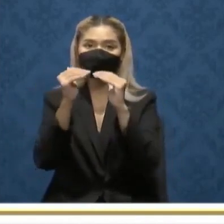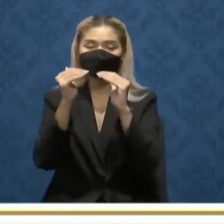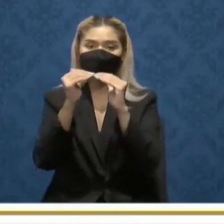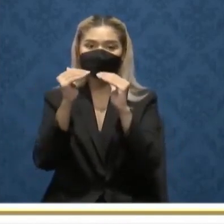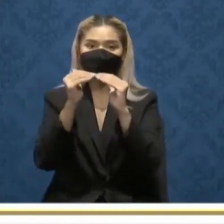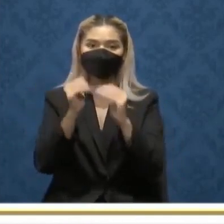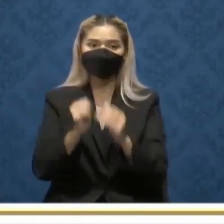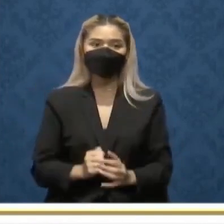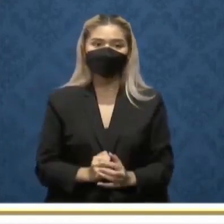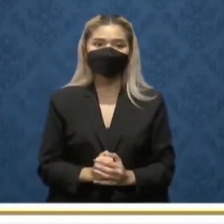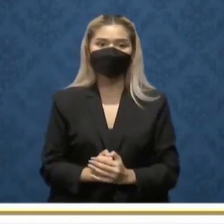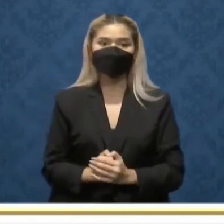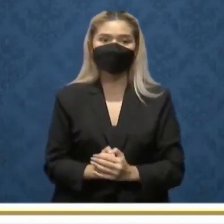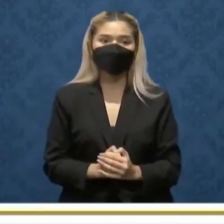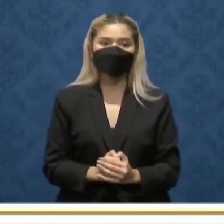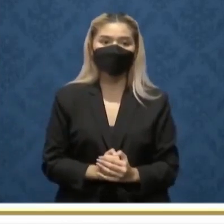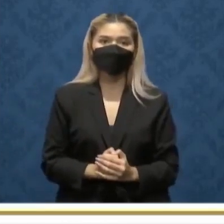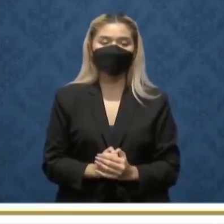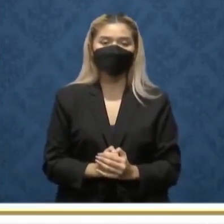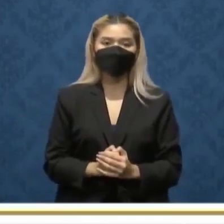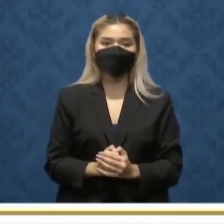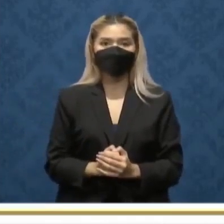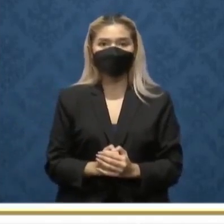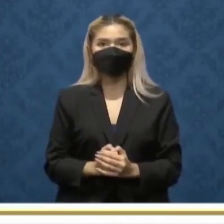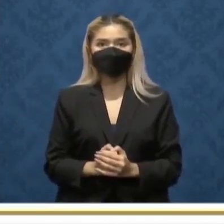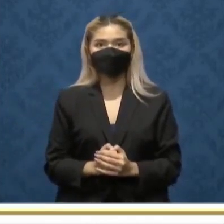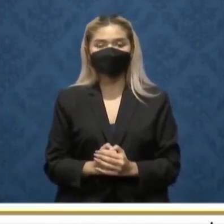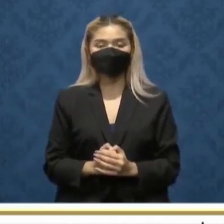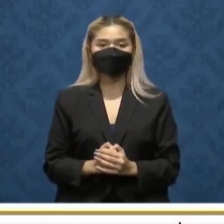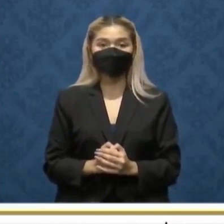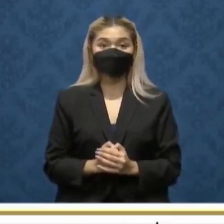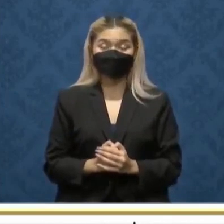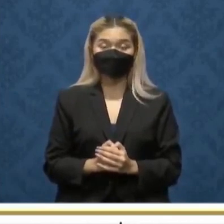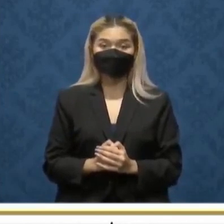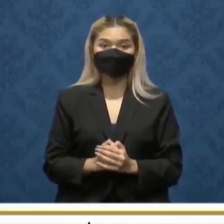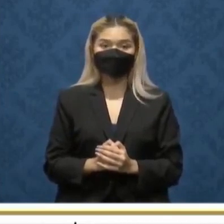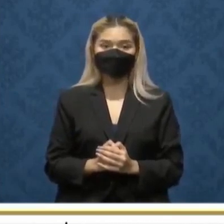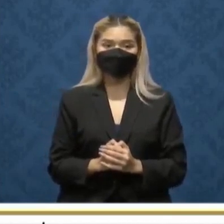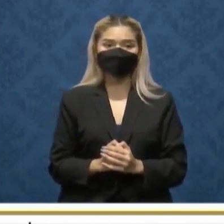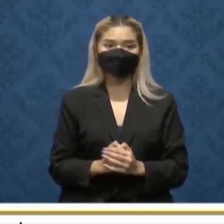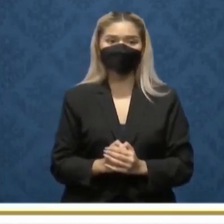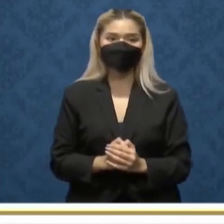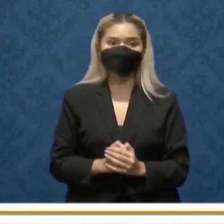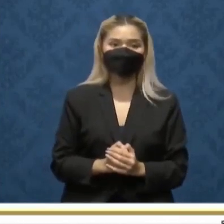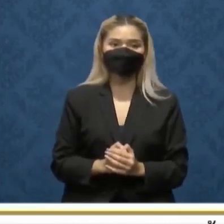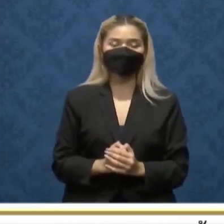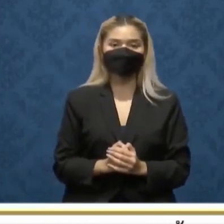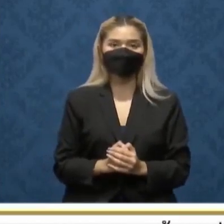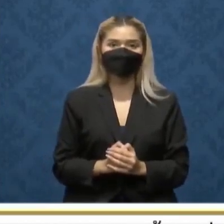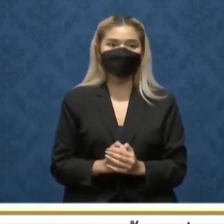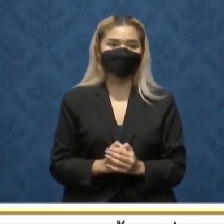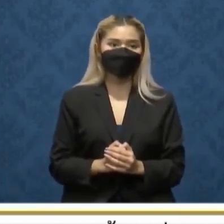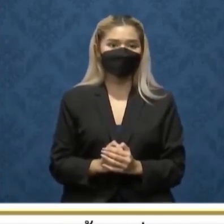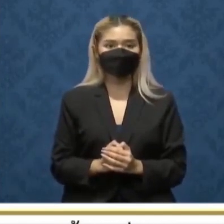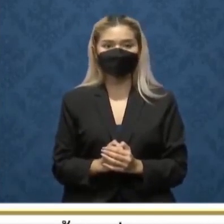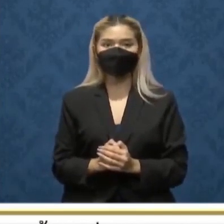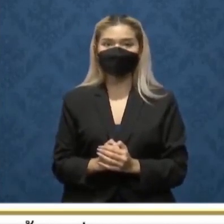งนี้ท่านประธานครับผมอยากจะเห็นสิ่งที่ประชาชนนั้นมีส่วนร่วมทาง